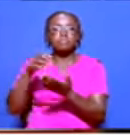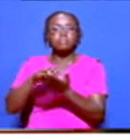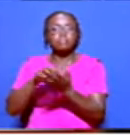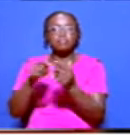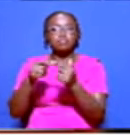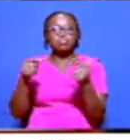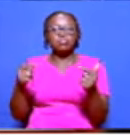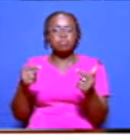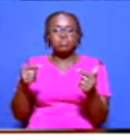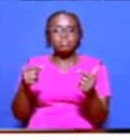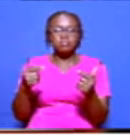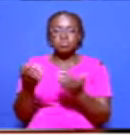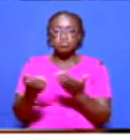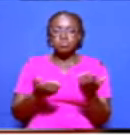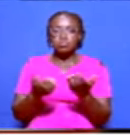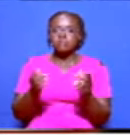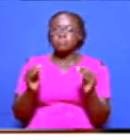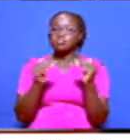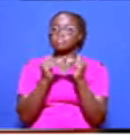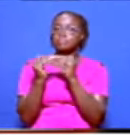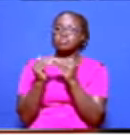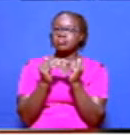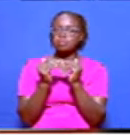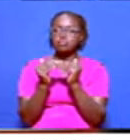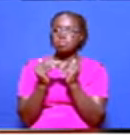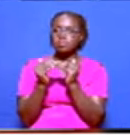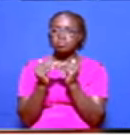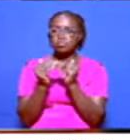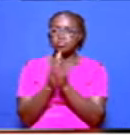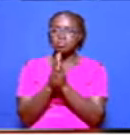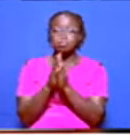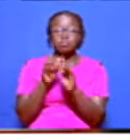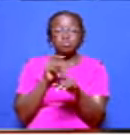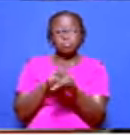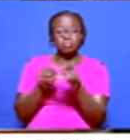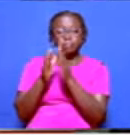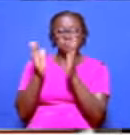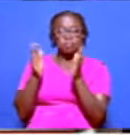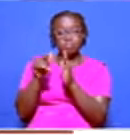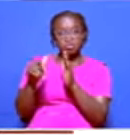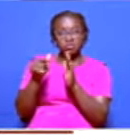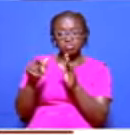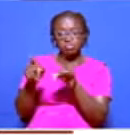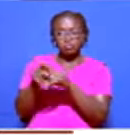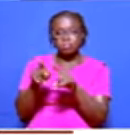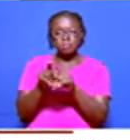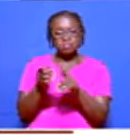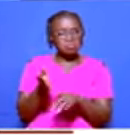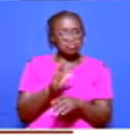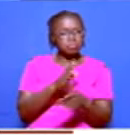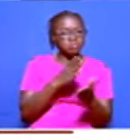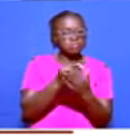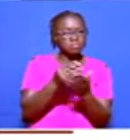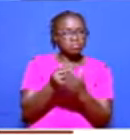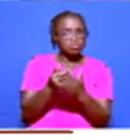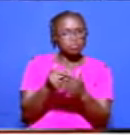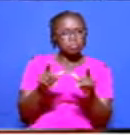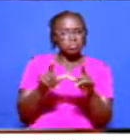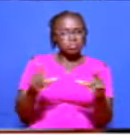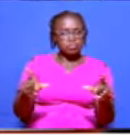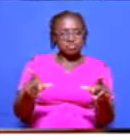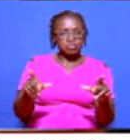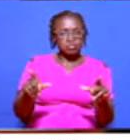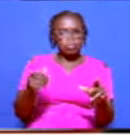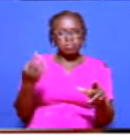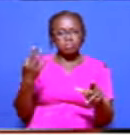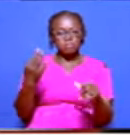Widward Trading Limited. Wakati wa hafla hiyo, Rais pia alishuhudia kurejeshwa kwa hati miliki za ardhi